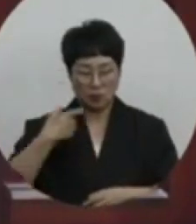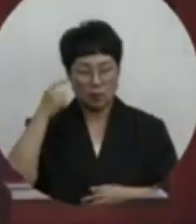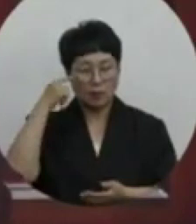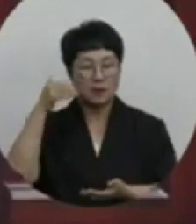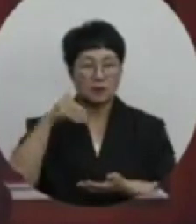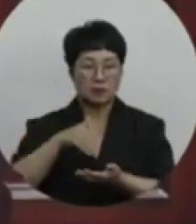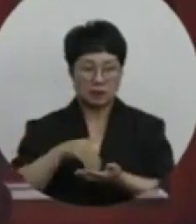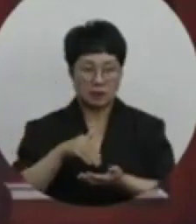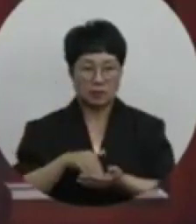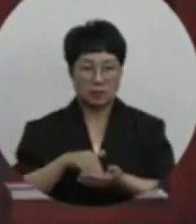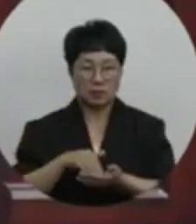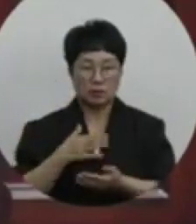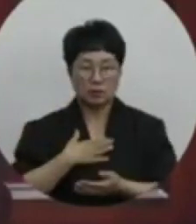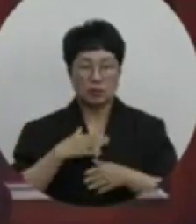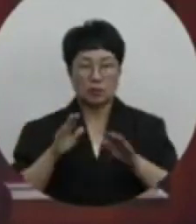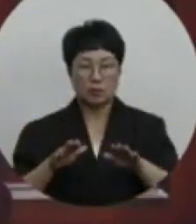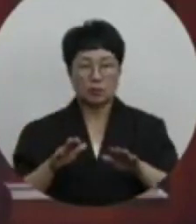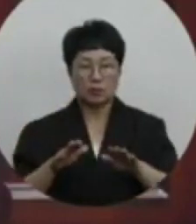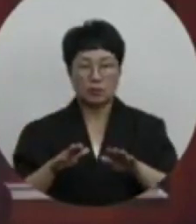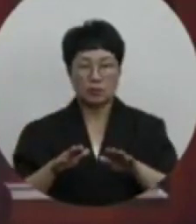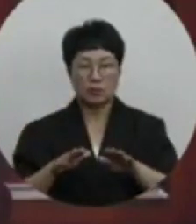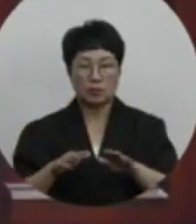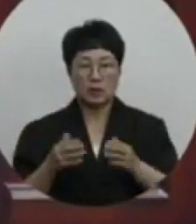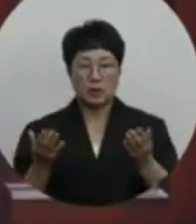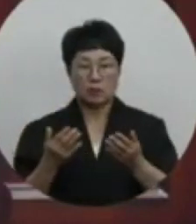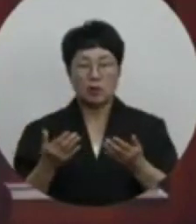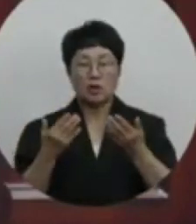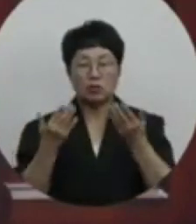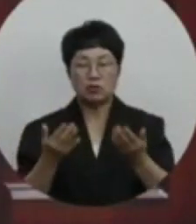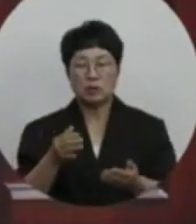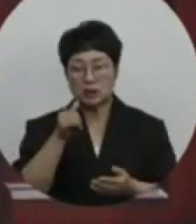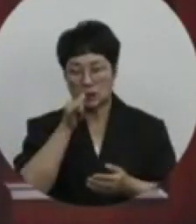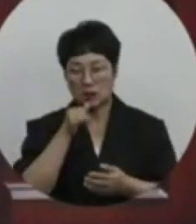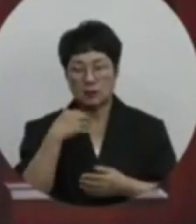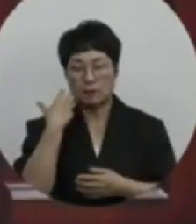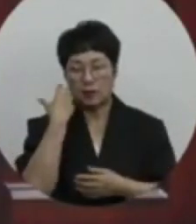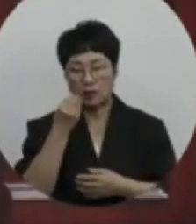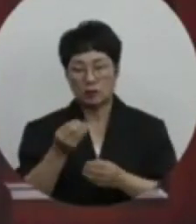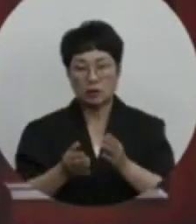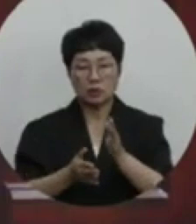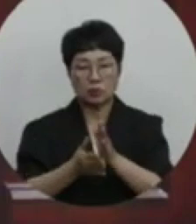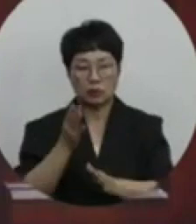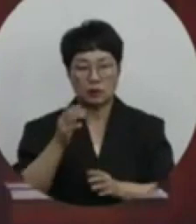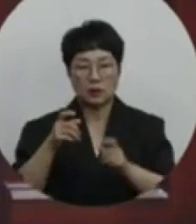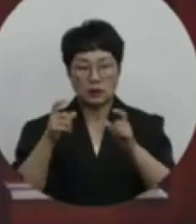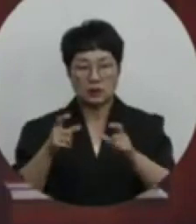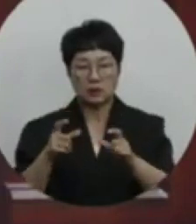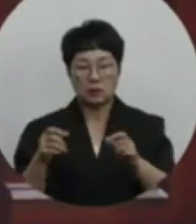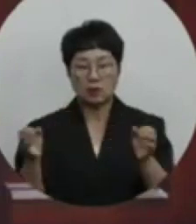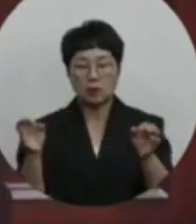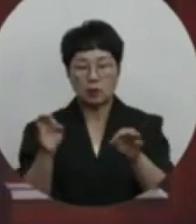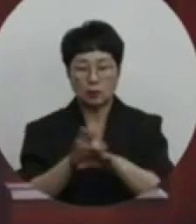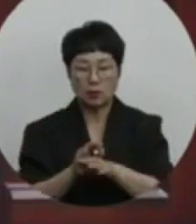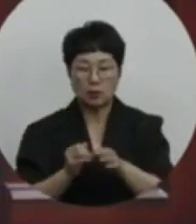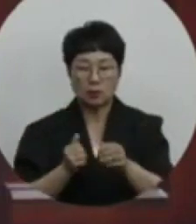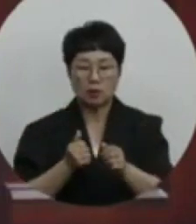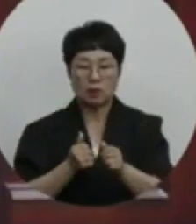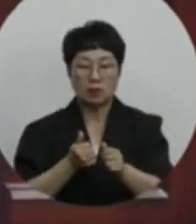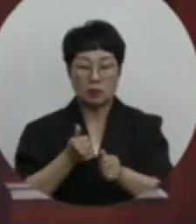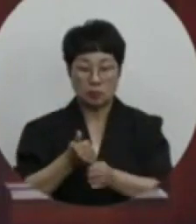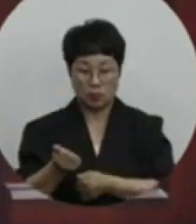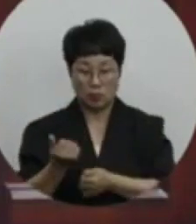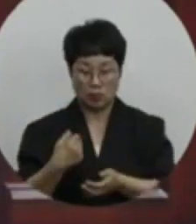반성하며 저는 오늘 일과 휴식이 있는 매력적인 도시, 지역 소멸을 극복하기 위한